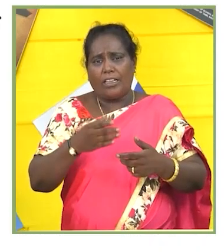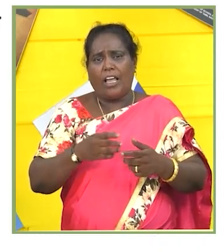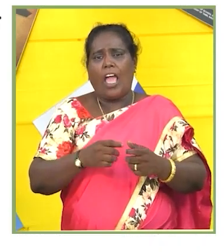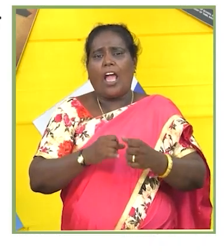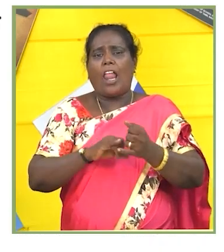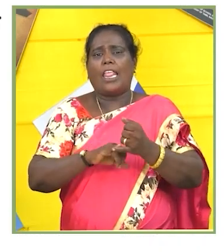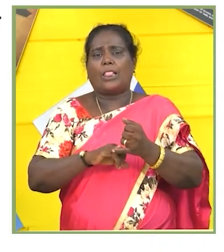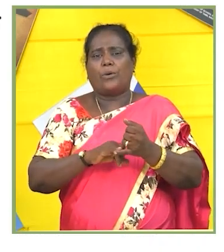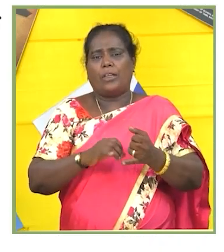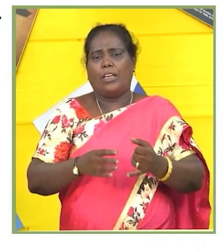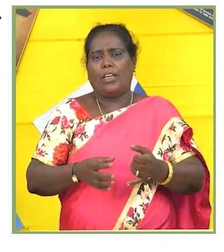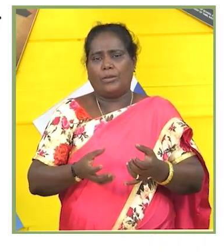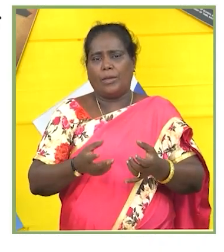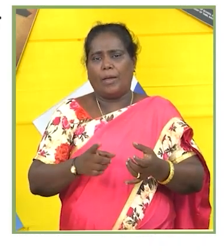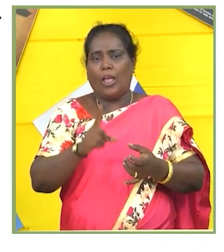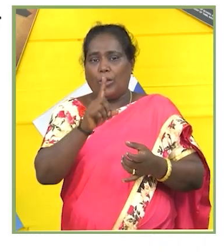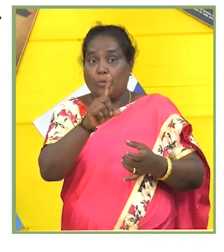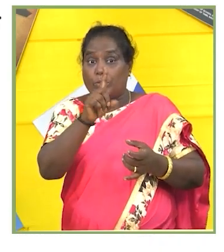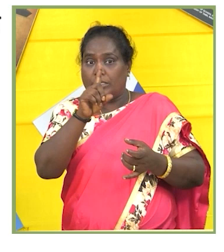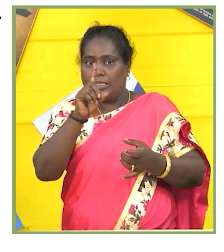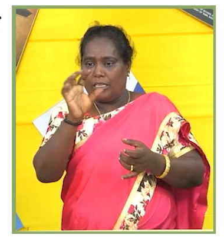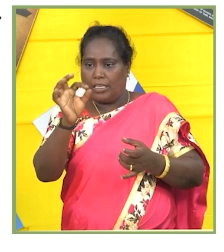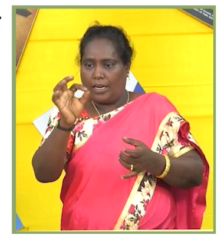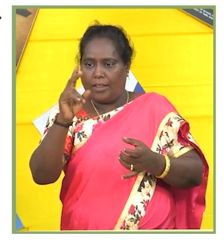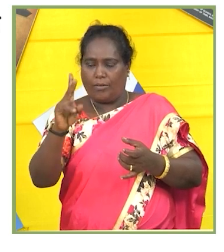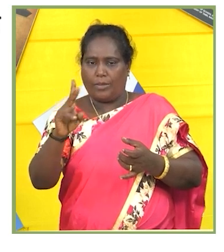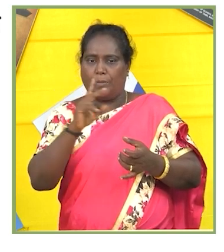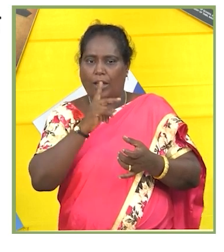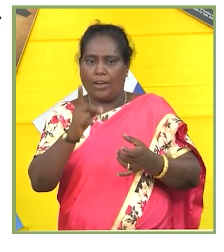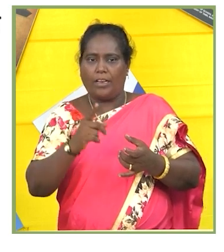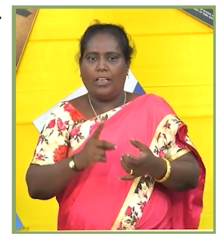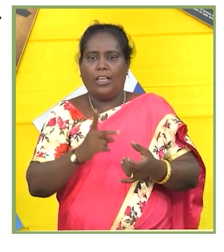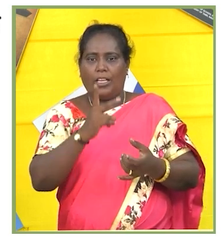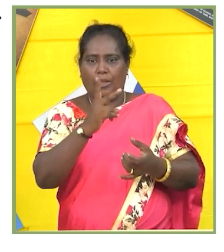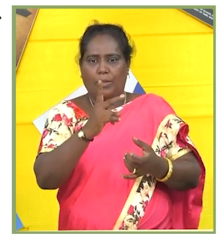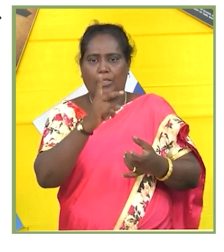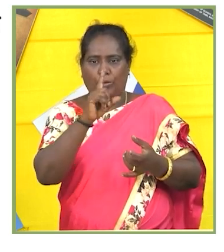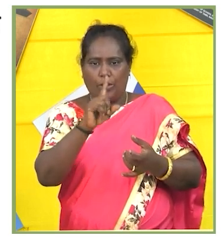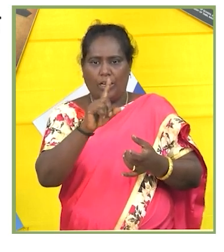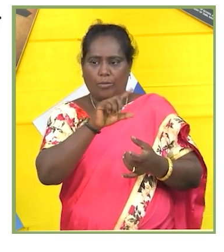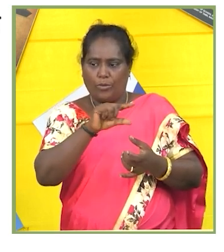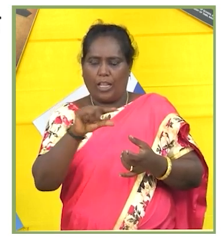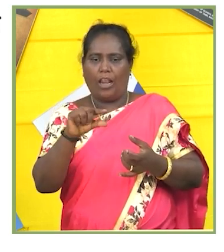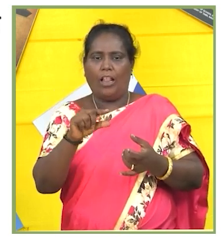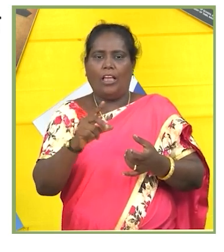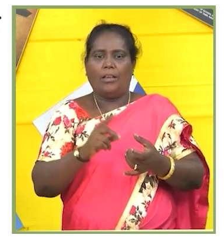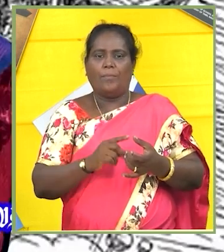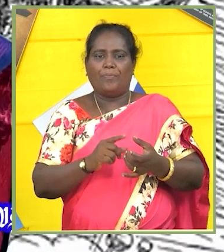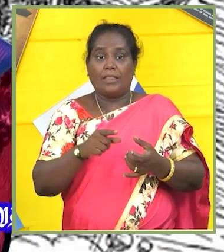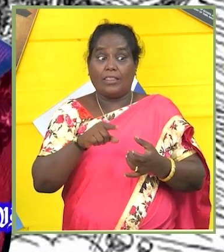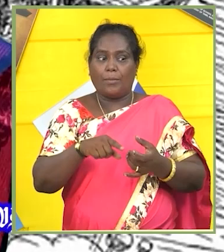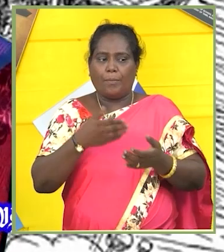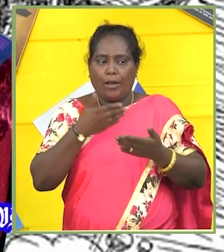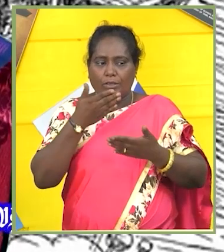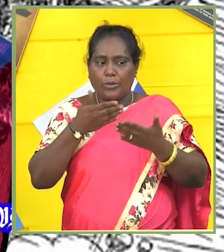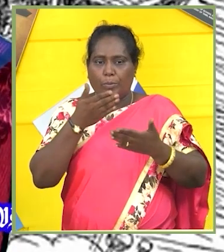அதாவது கலித்தொகையில் கொடுத்திருக்கிற பகுதியில் 102வது பாடல் அடிவரையறை 21லிருந்து 24 வரைக்கும்.